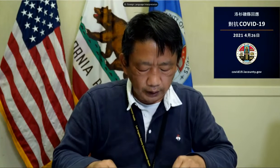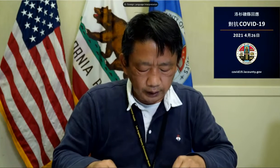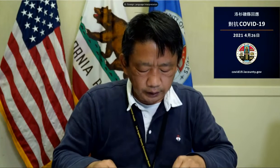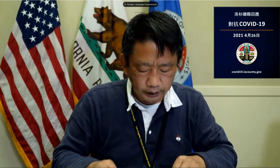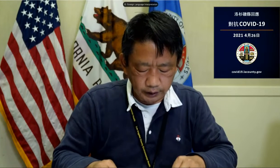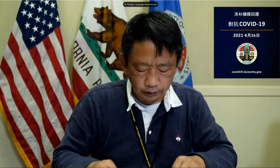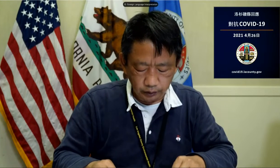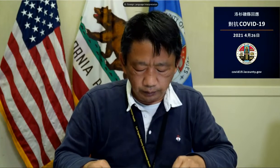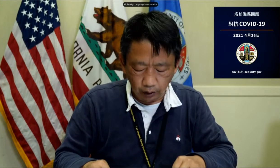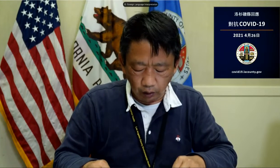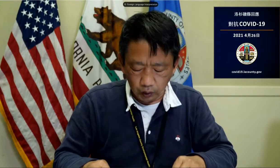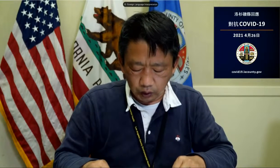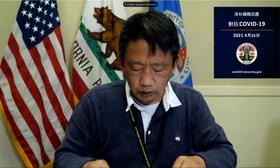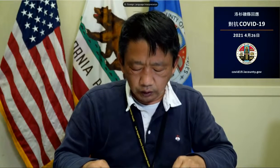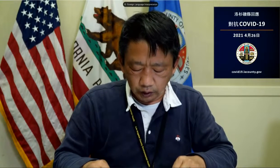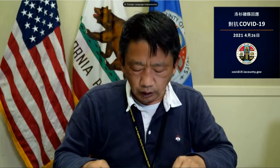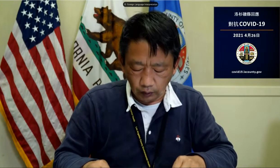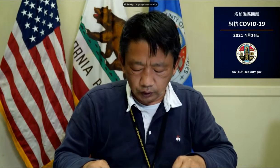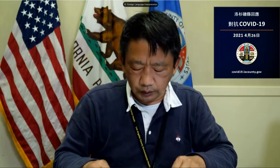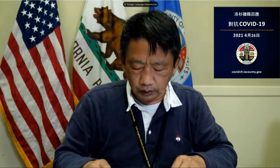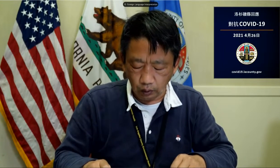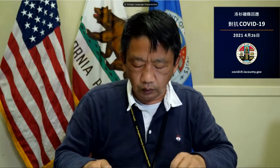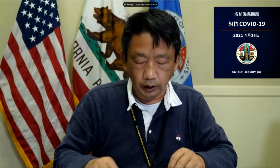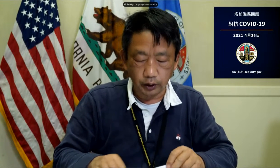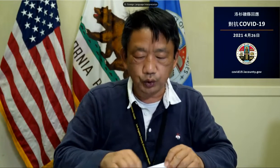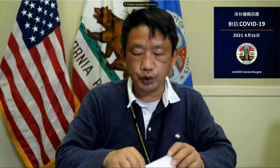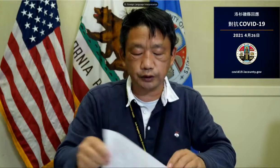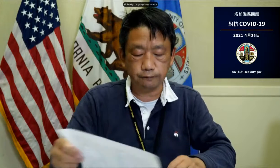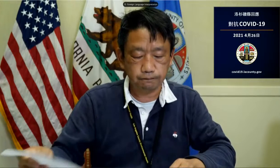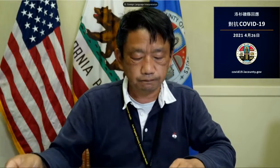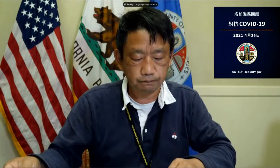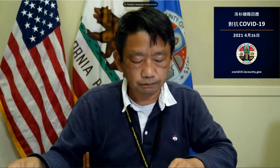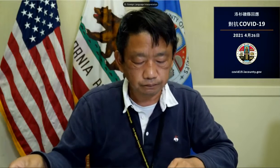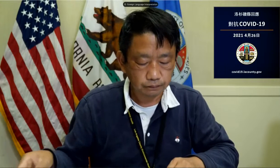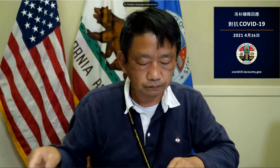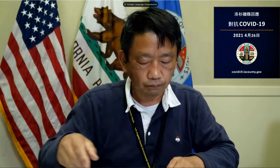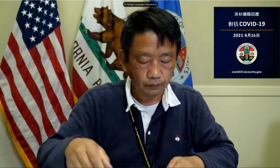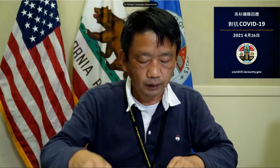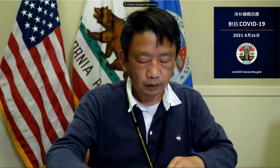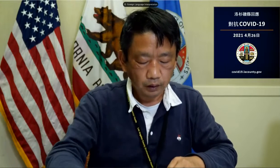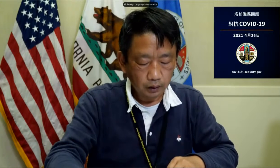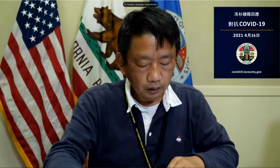望在年轻人接种疫苗后也会出现同样的趋势，